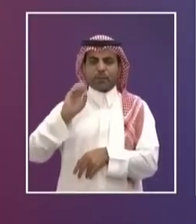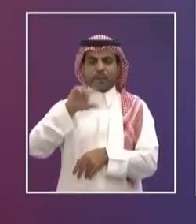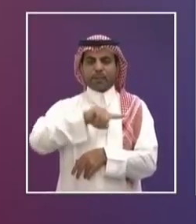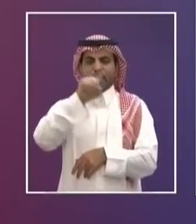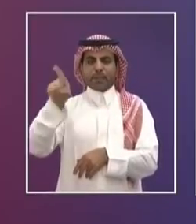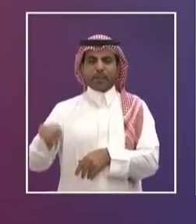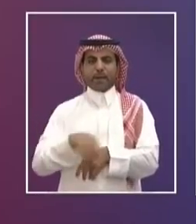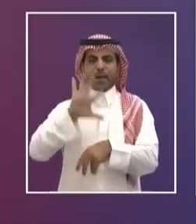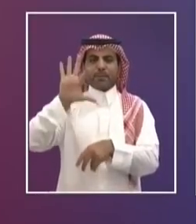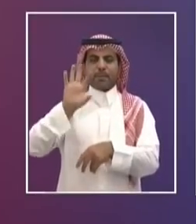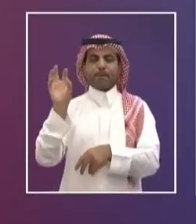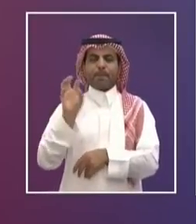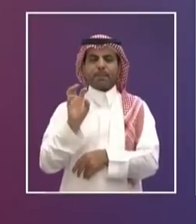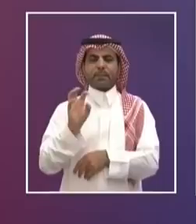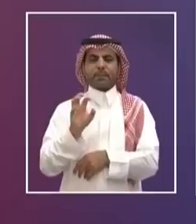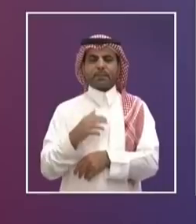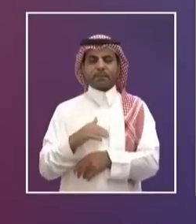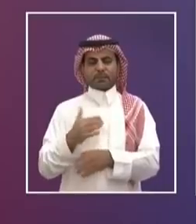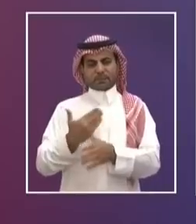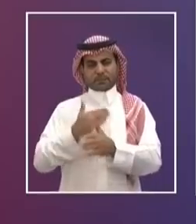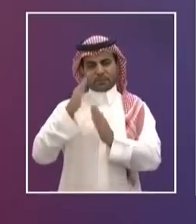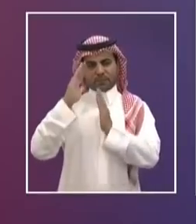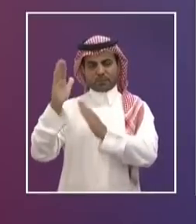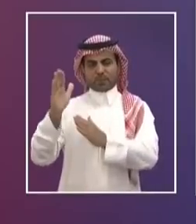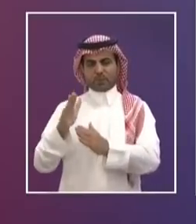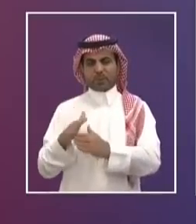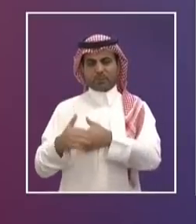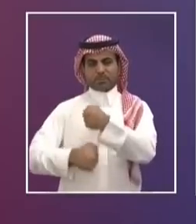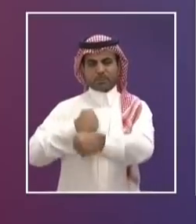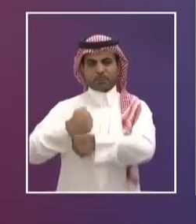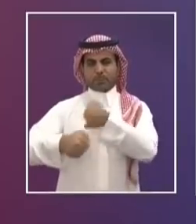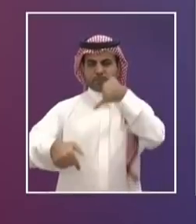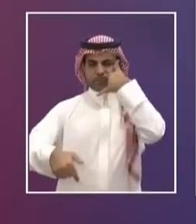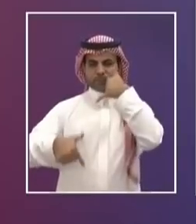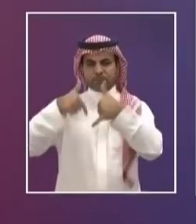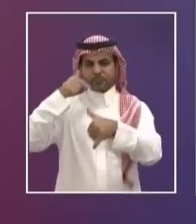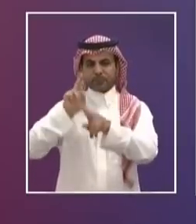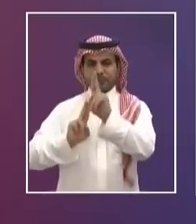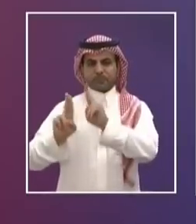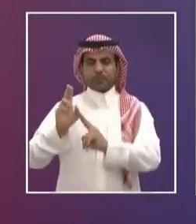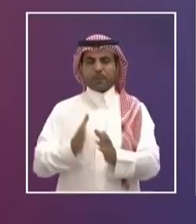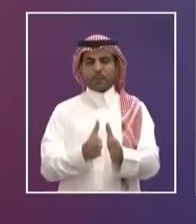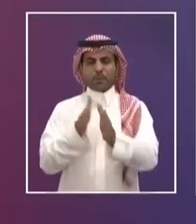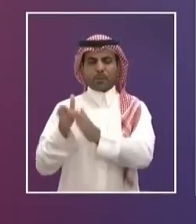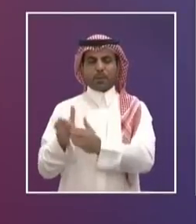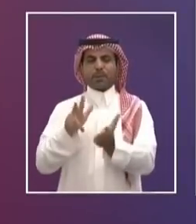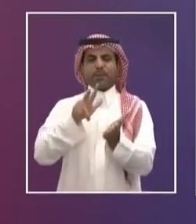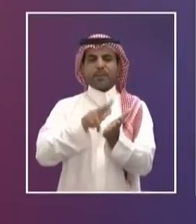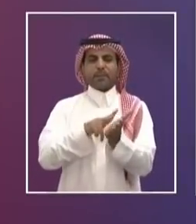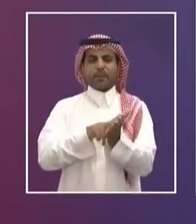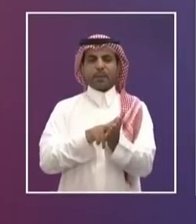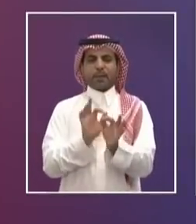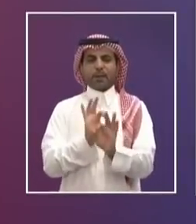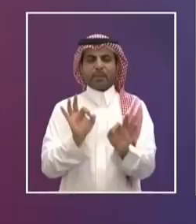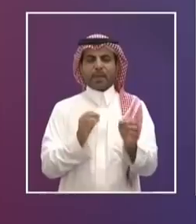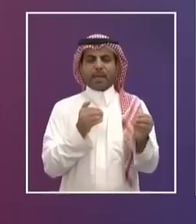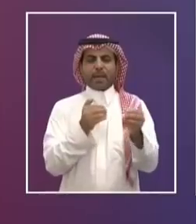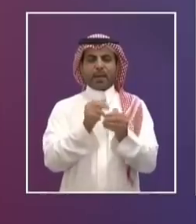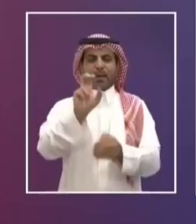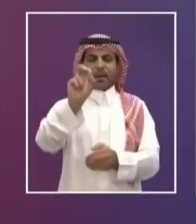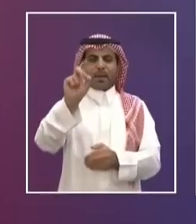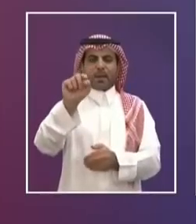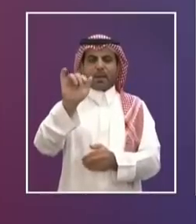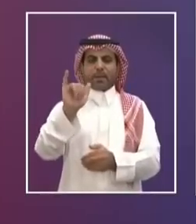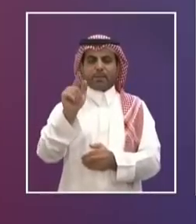وحتى 5:00 مساء. نشكرهم على هذا الدور العظيم الذي يقدمونه، وكذلك لديهم تطبيق قريبون، تطبيق